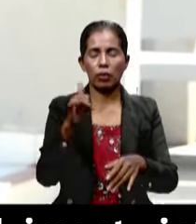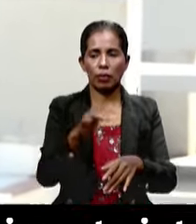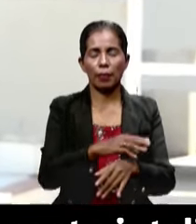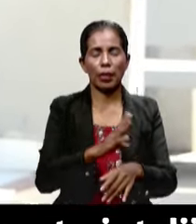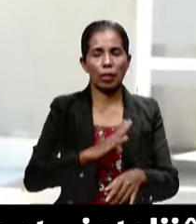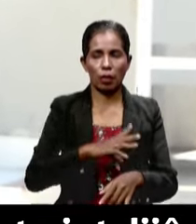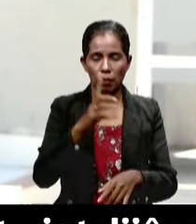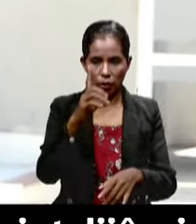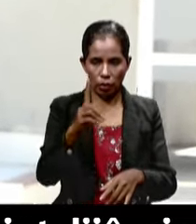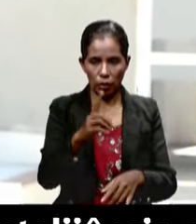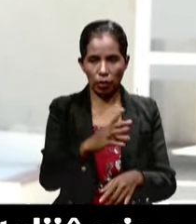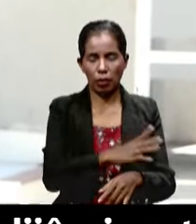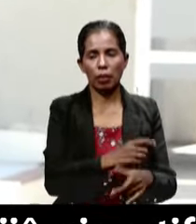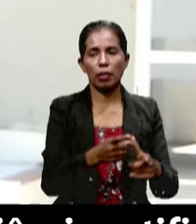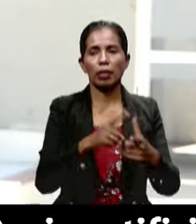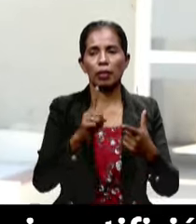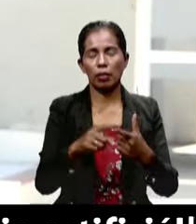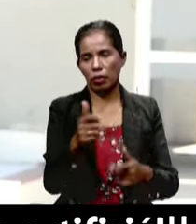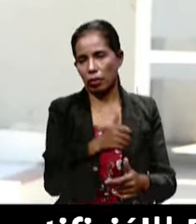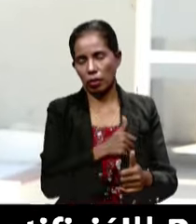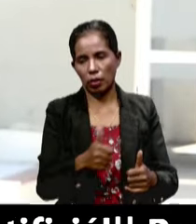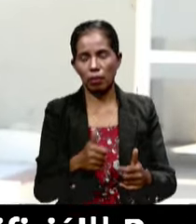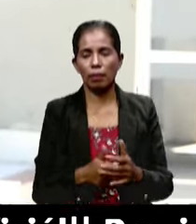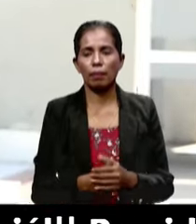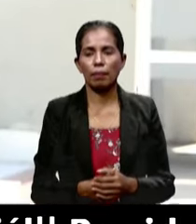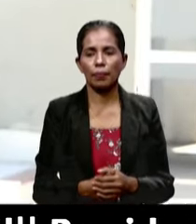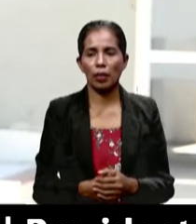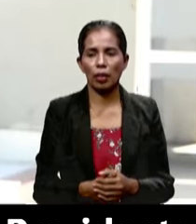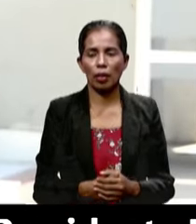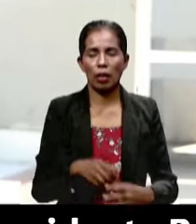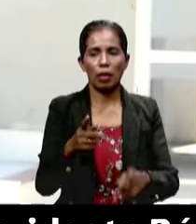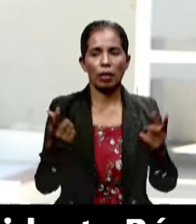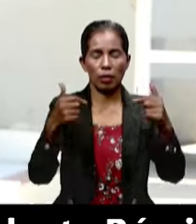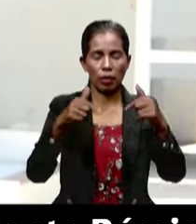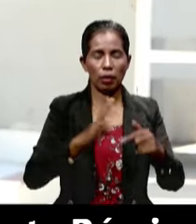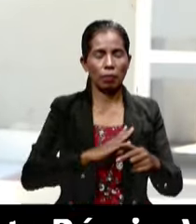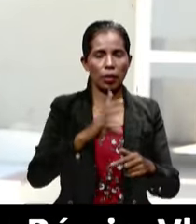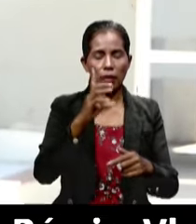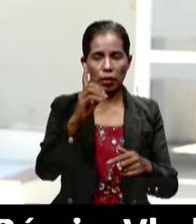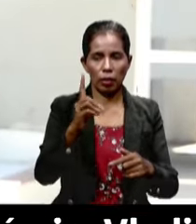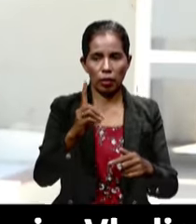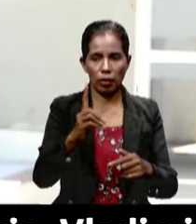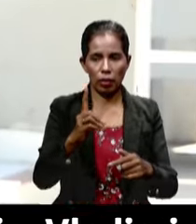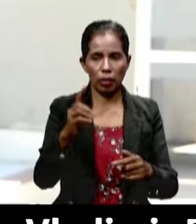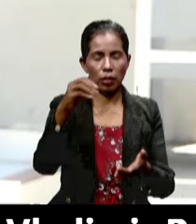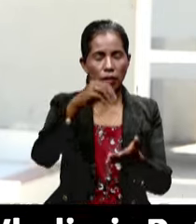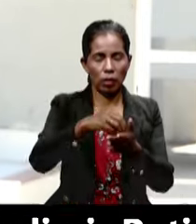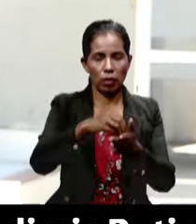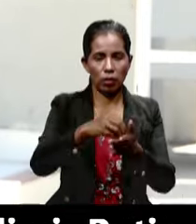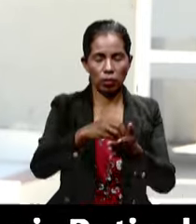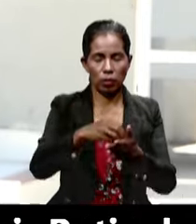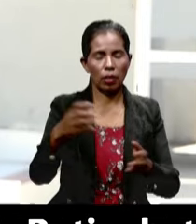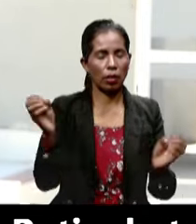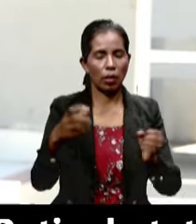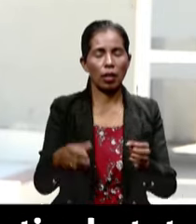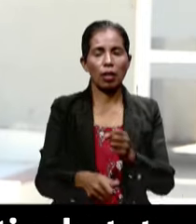bidau santana mai balbalo kona pescador sira kona ye bidau santana tahu ready ladung kona ka tam